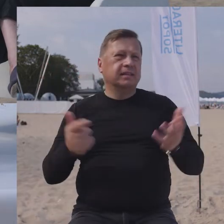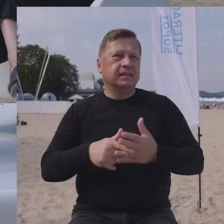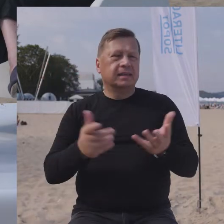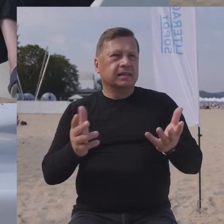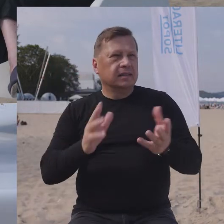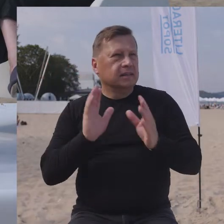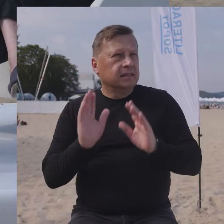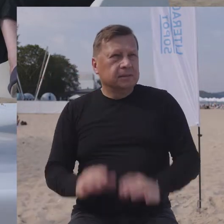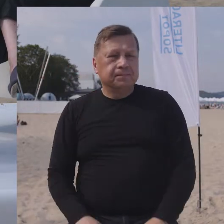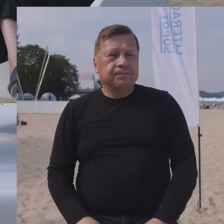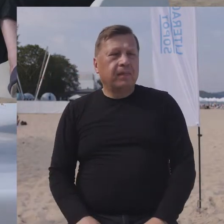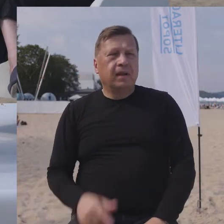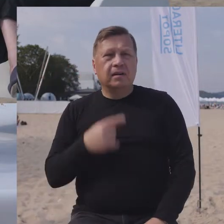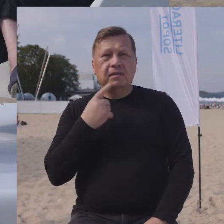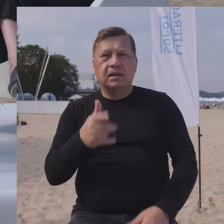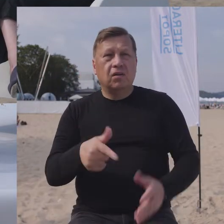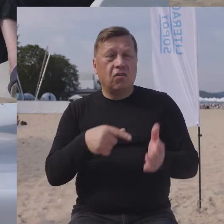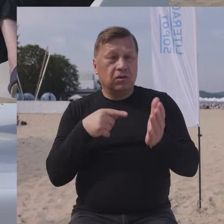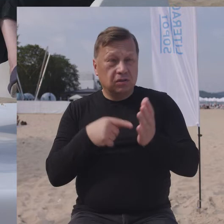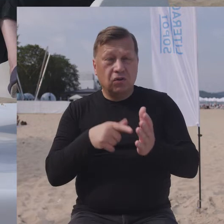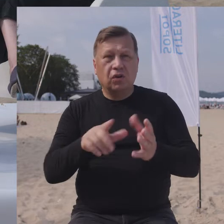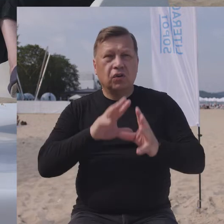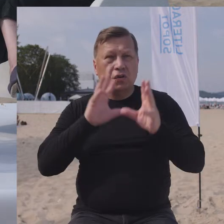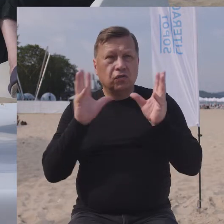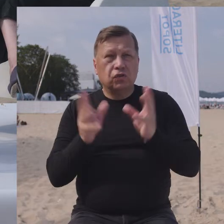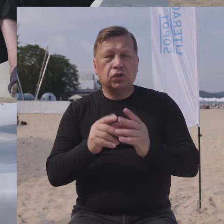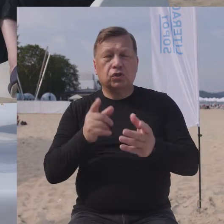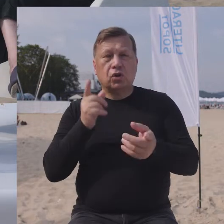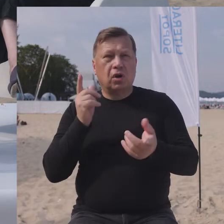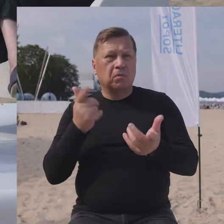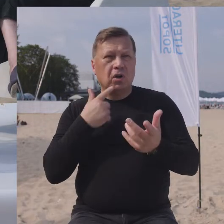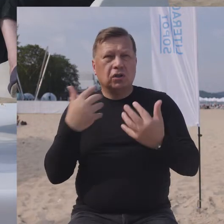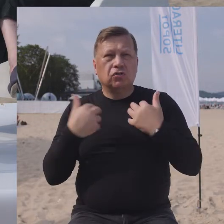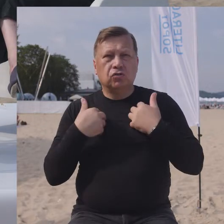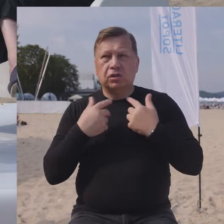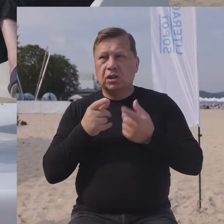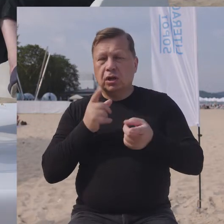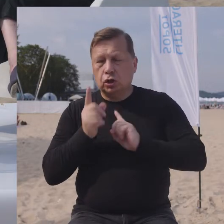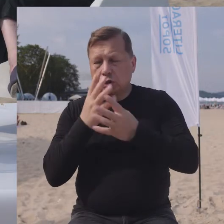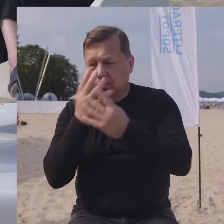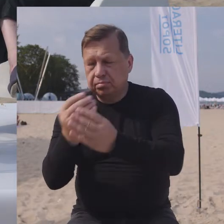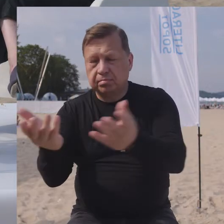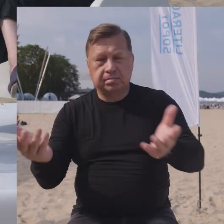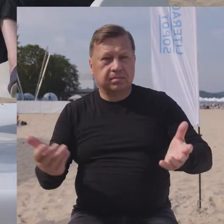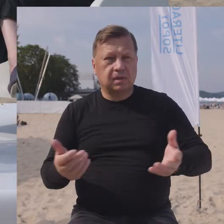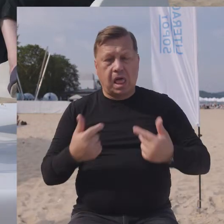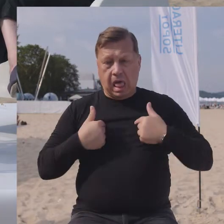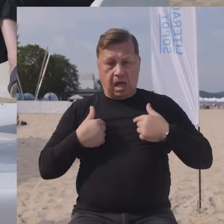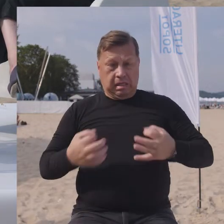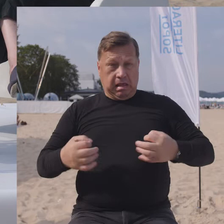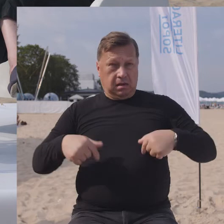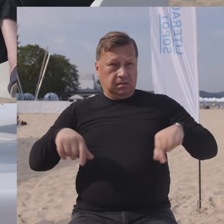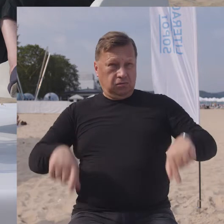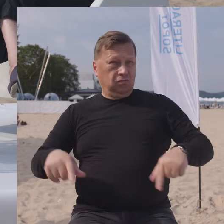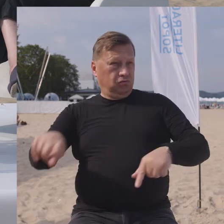związane. I właściwie to był kolejny moment, kiedy to wszystko przyspieszyło. W tym sensie, kiedy siedzę sobie tutaj